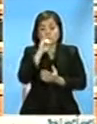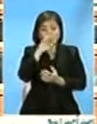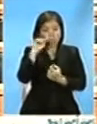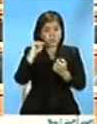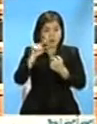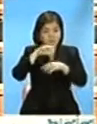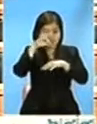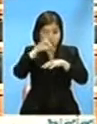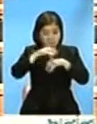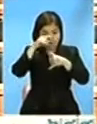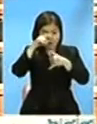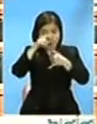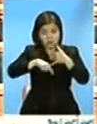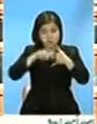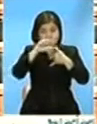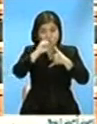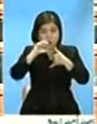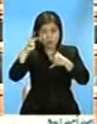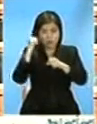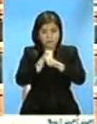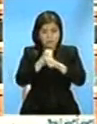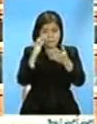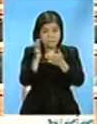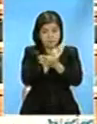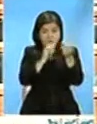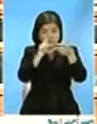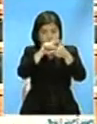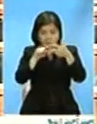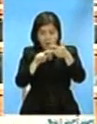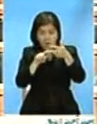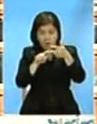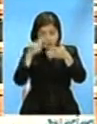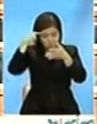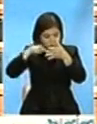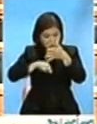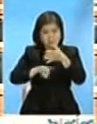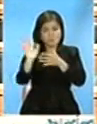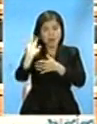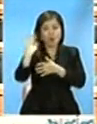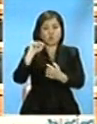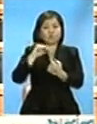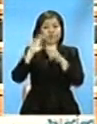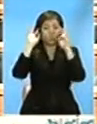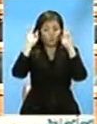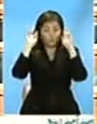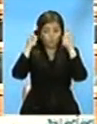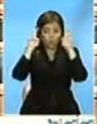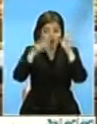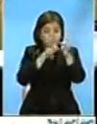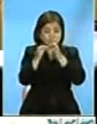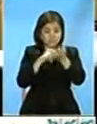วนั้นทำหน้าที่3ประการ ท่านศิริวัฒน์ฮะ ครับ อย่าไปถึงคุณสมบัติเลยครับเอาอยู่ในที่ท่านสงวน